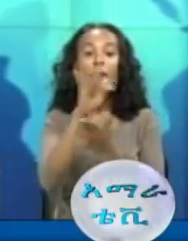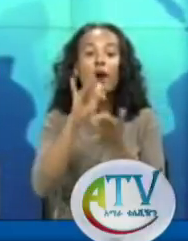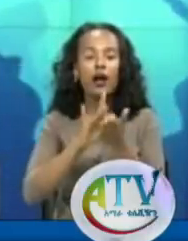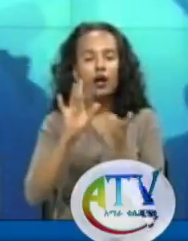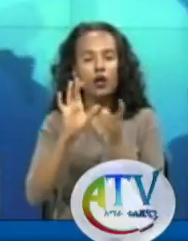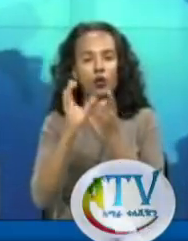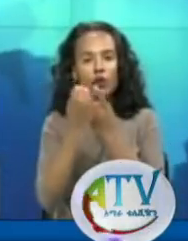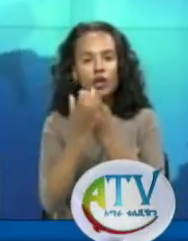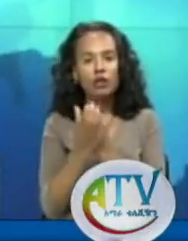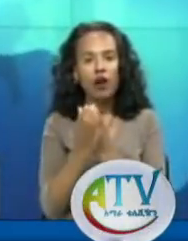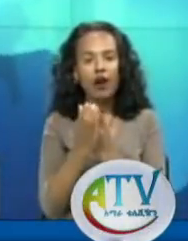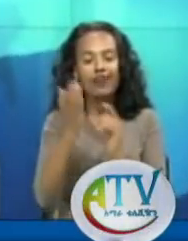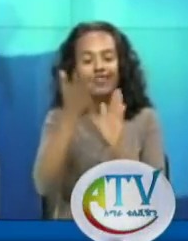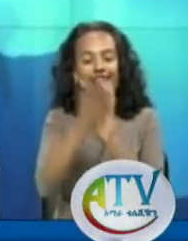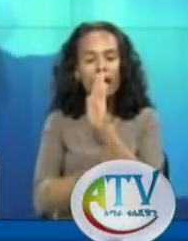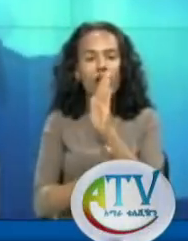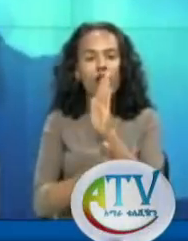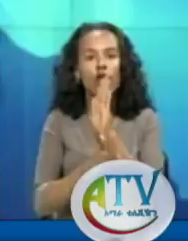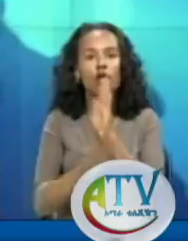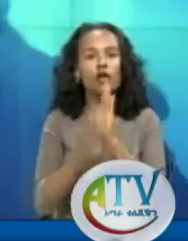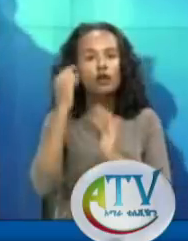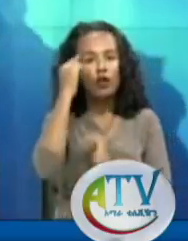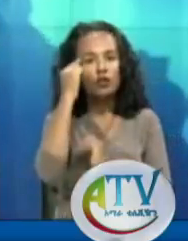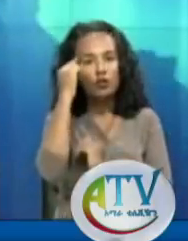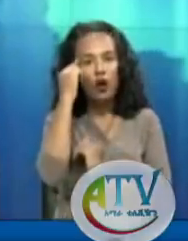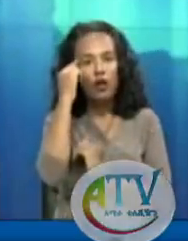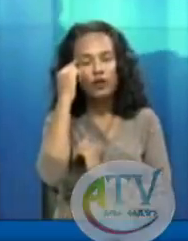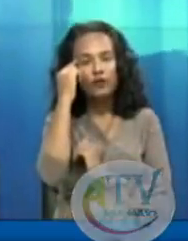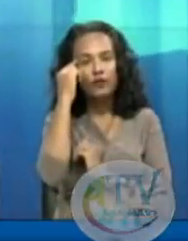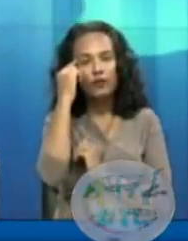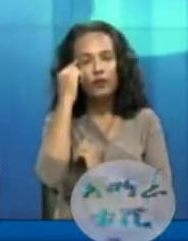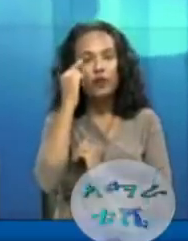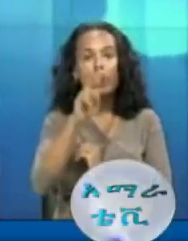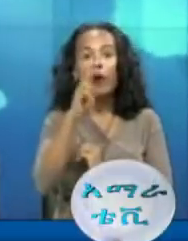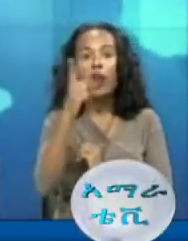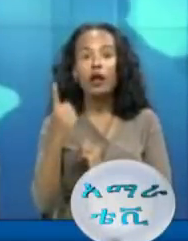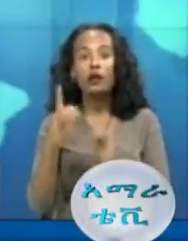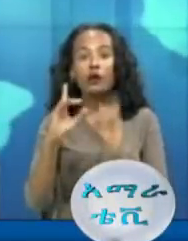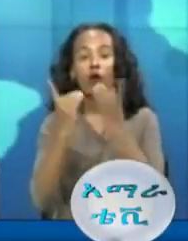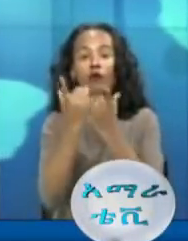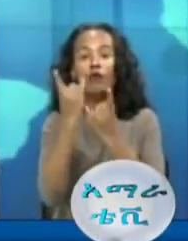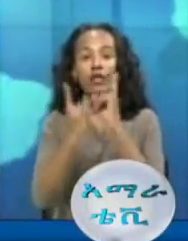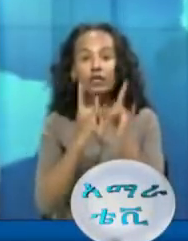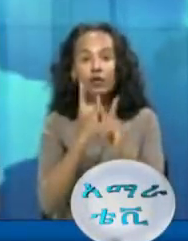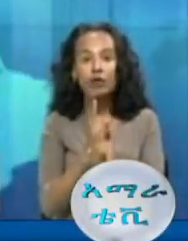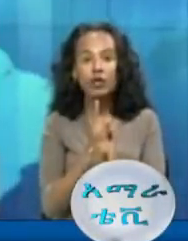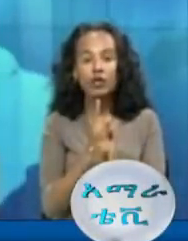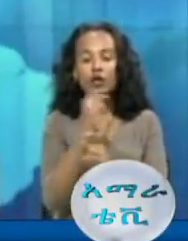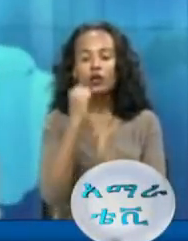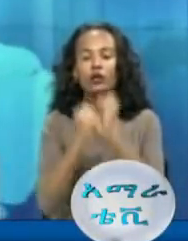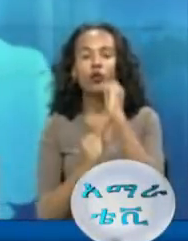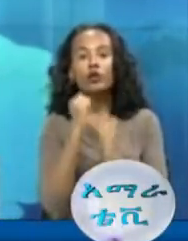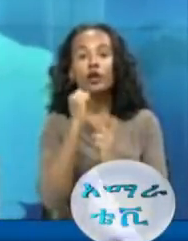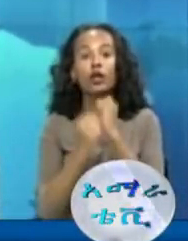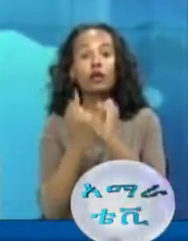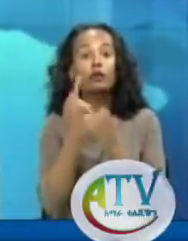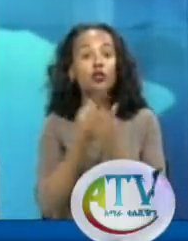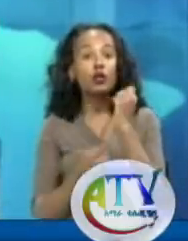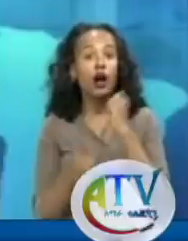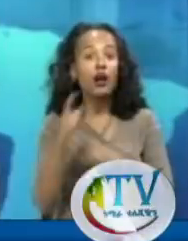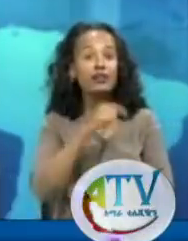በማከለ መልኩ እንዲከናወን ታስቧል። በአንደኛው ክፍለ ዘመን ተወዳዳሪ ብቻ